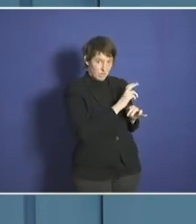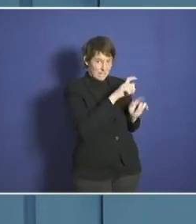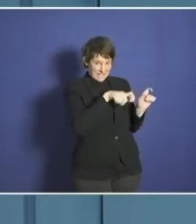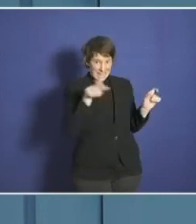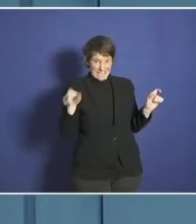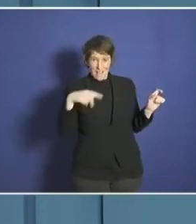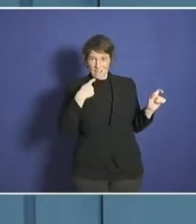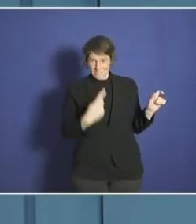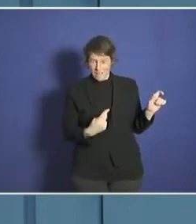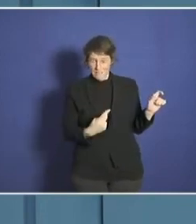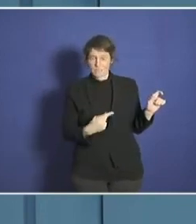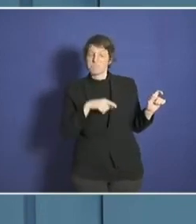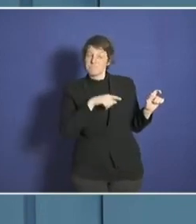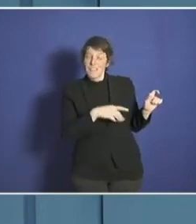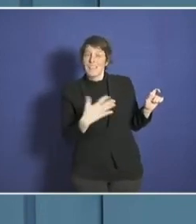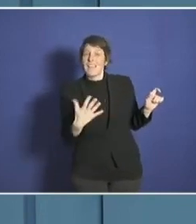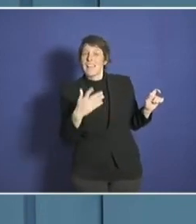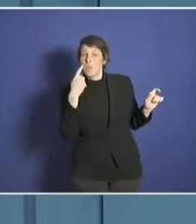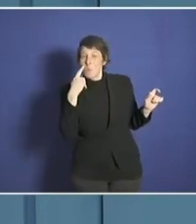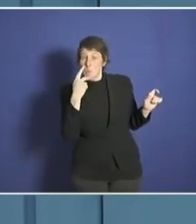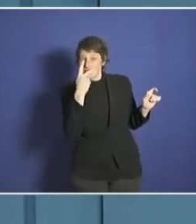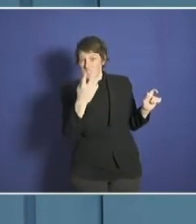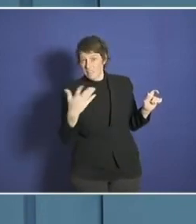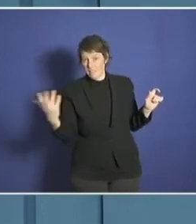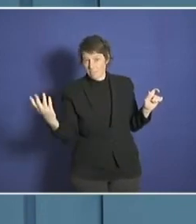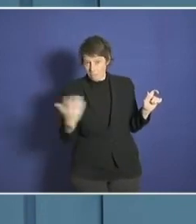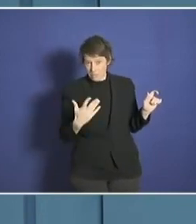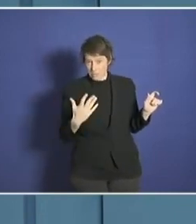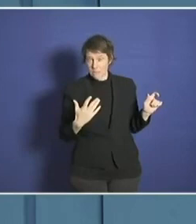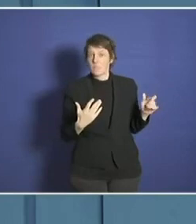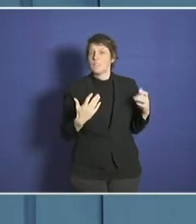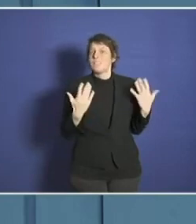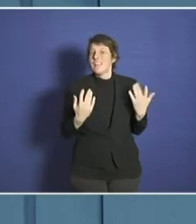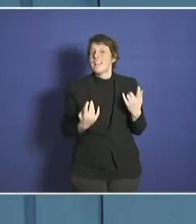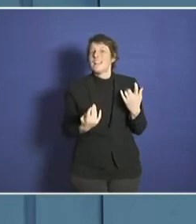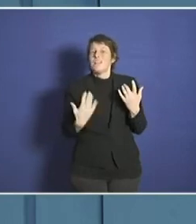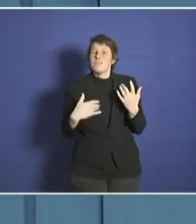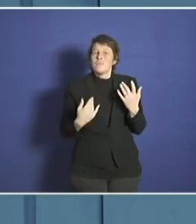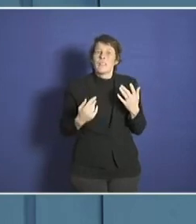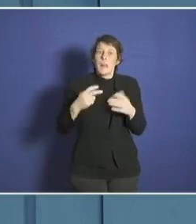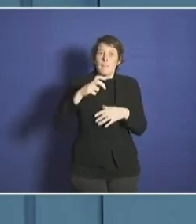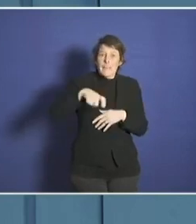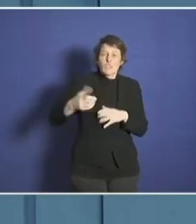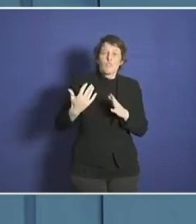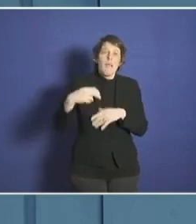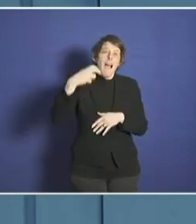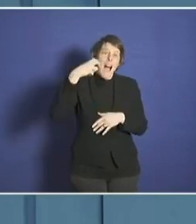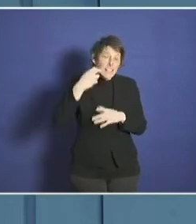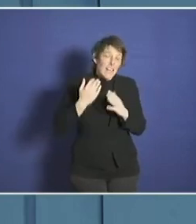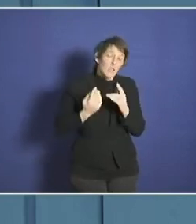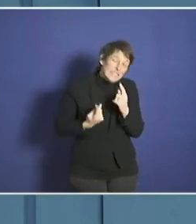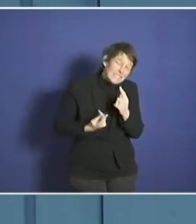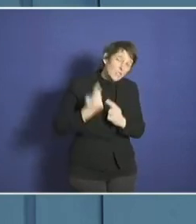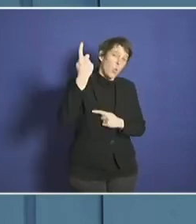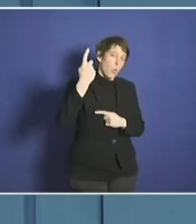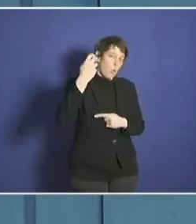wir zurzeit sehen, ist, dass in erster Linie besonders hochbetagte Menschen geimpft werden, beziehungsweise Menschen